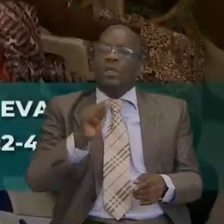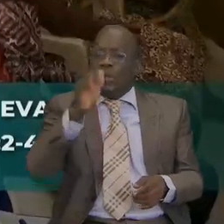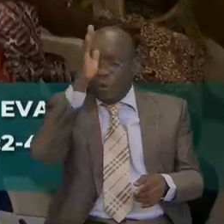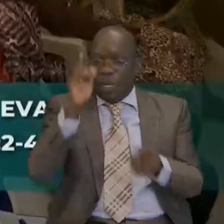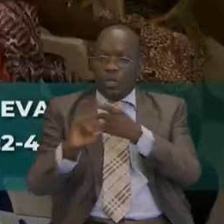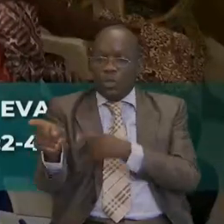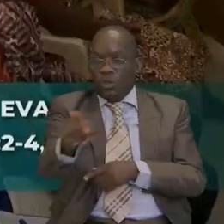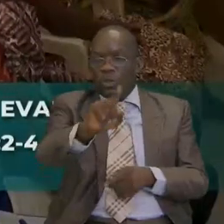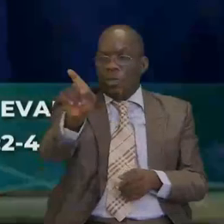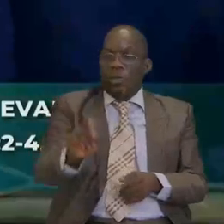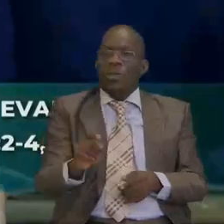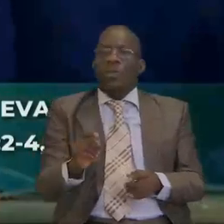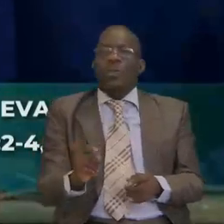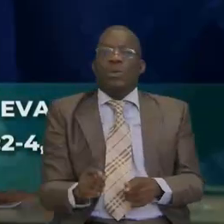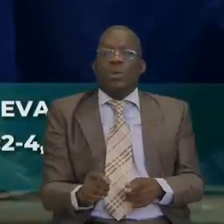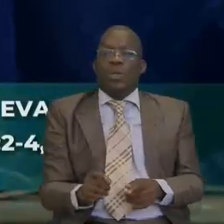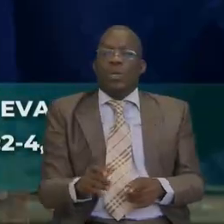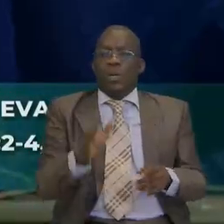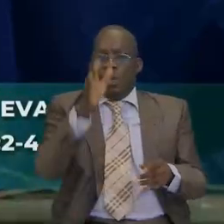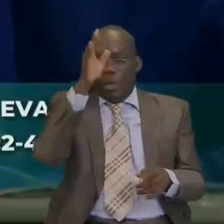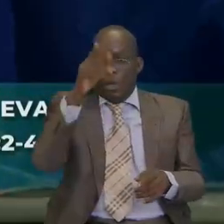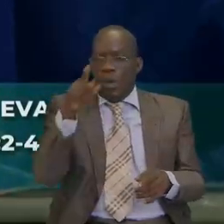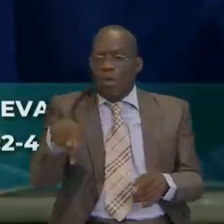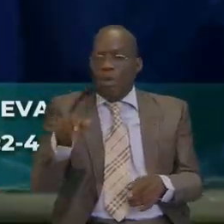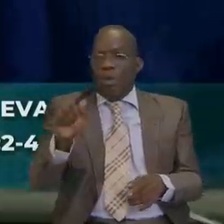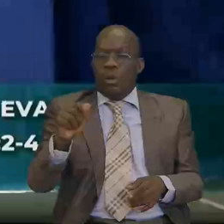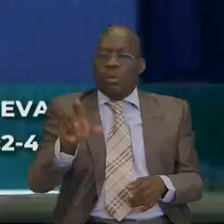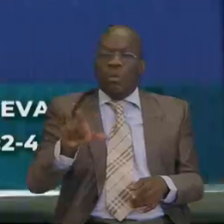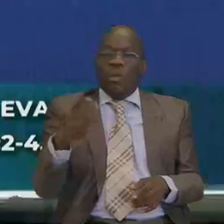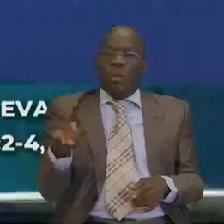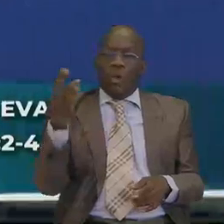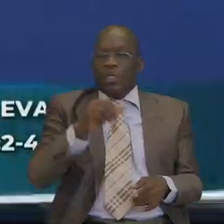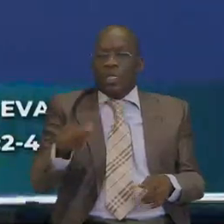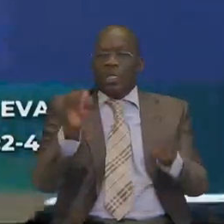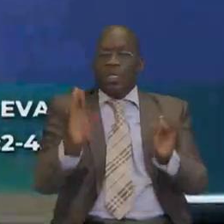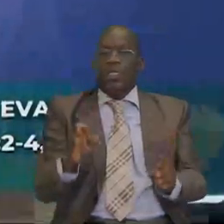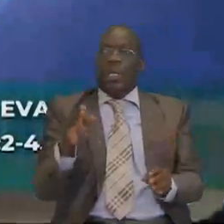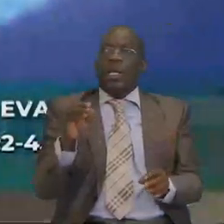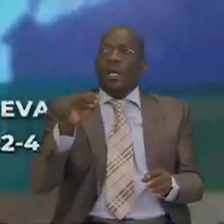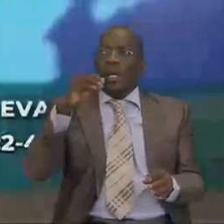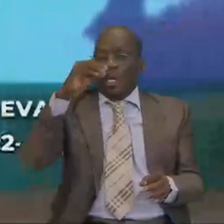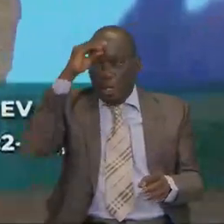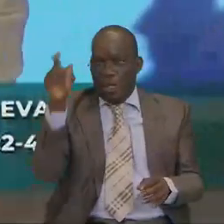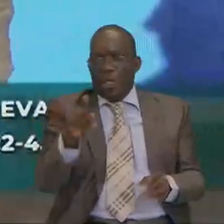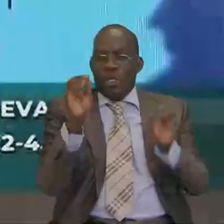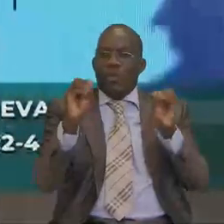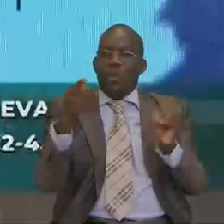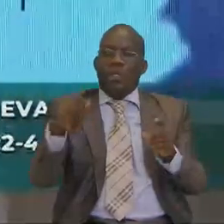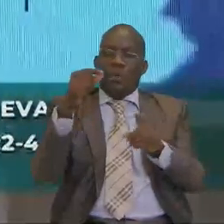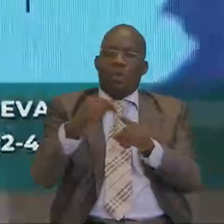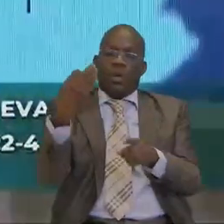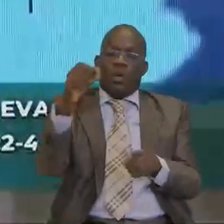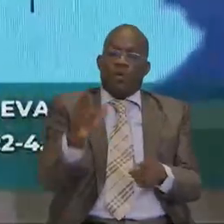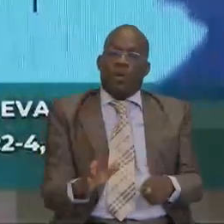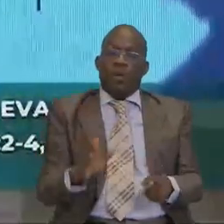Et Paul était un enseignant. Il enseignait la parole de Dieu. Alors, il y a certaines personnes qui